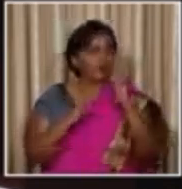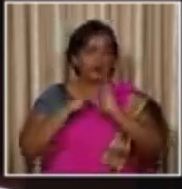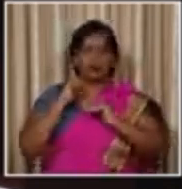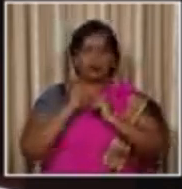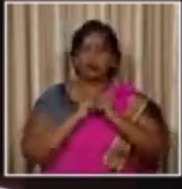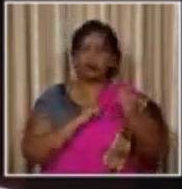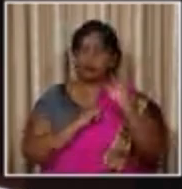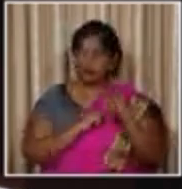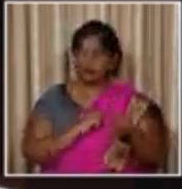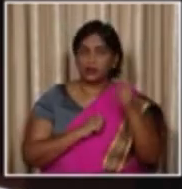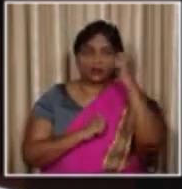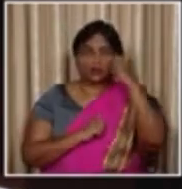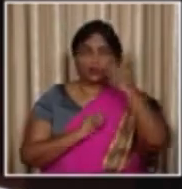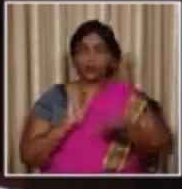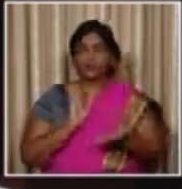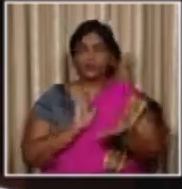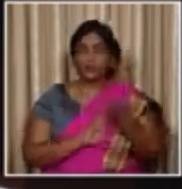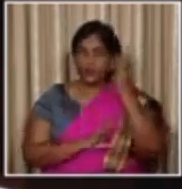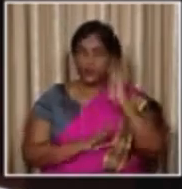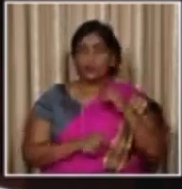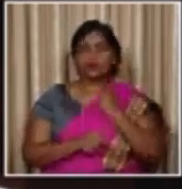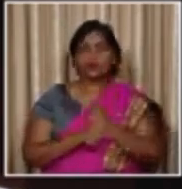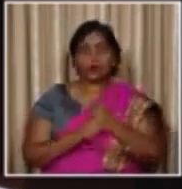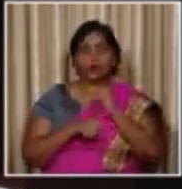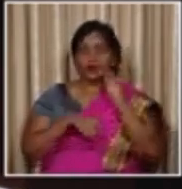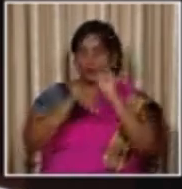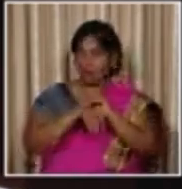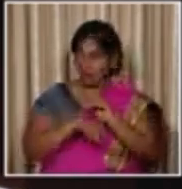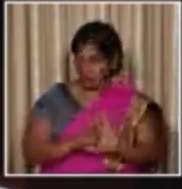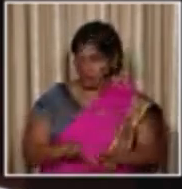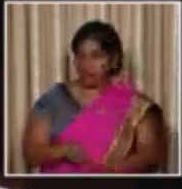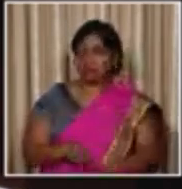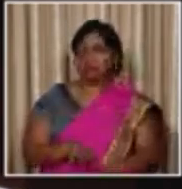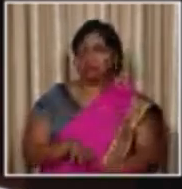ක්‍රමවේදය වැටුප් වැඩි කිරීම ලෙස රජයත් හඳුනාගෙන ඇද්ද? දැන් ඔබතුමාලා පිළිගන්න